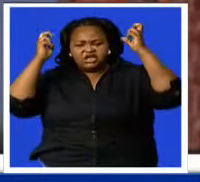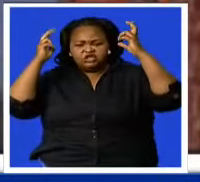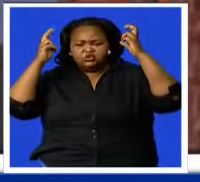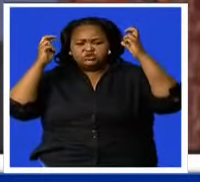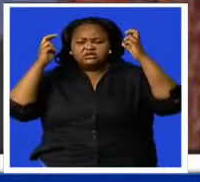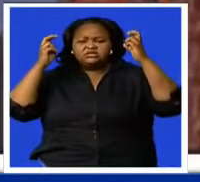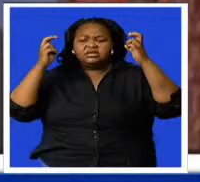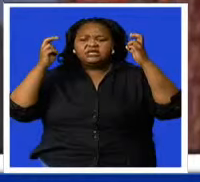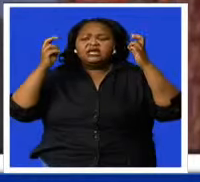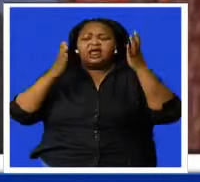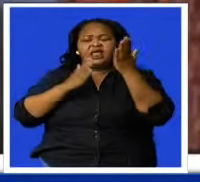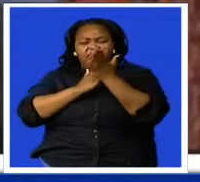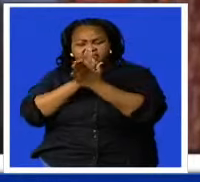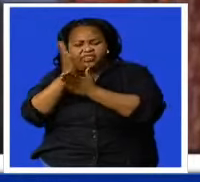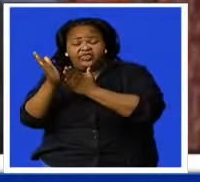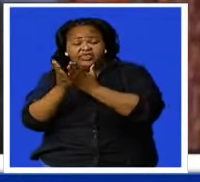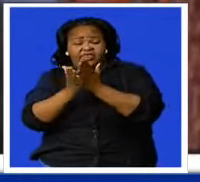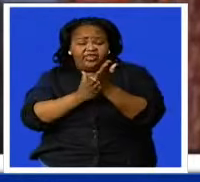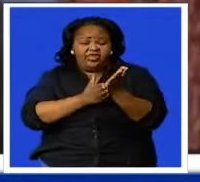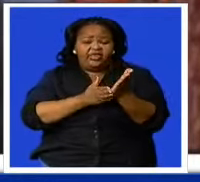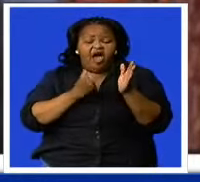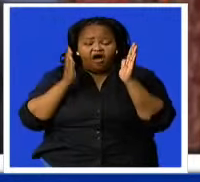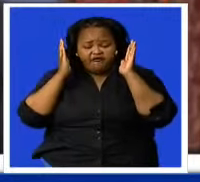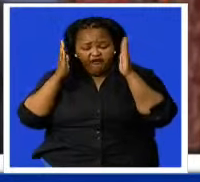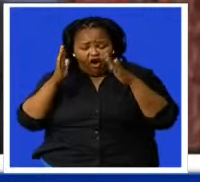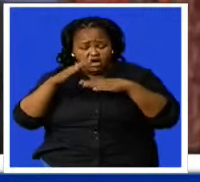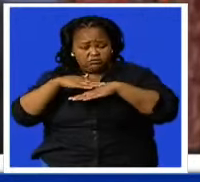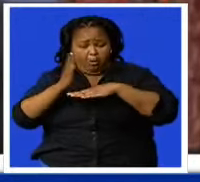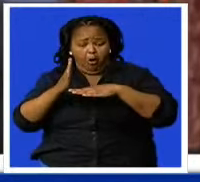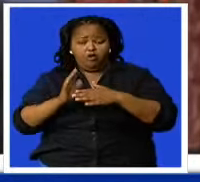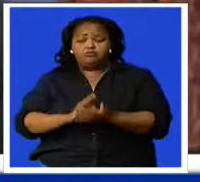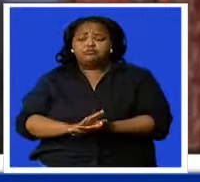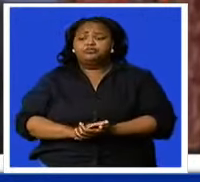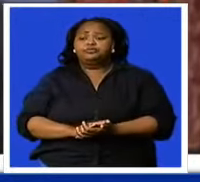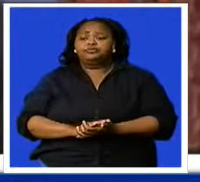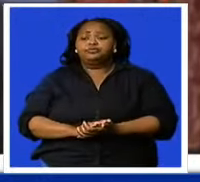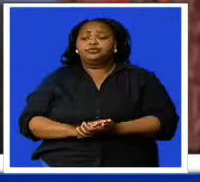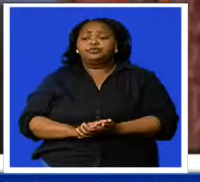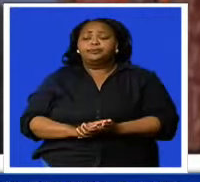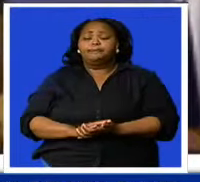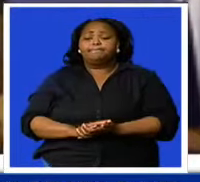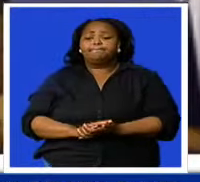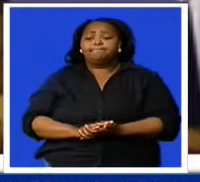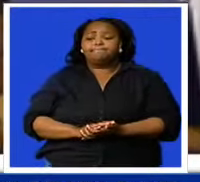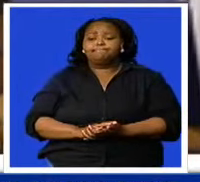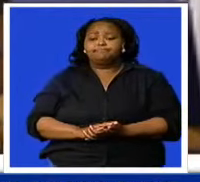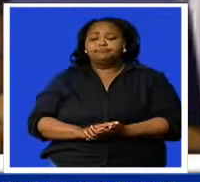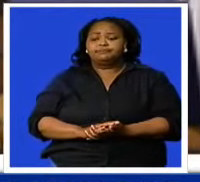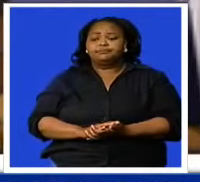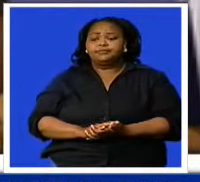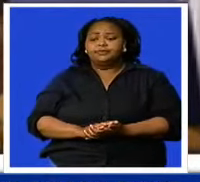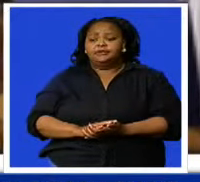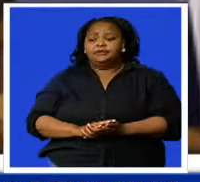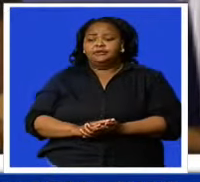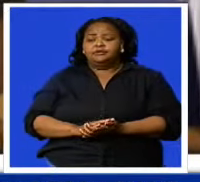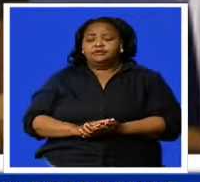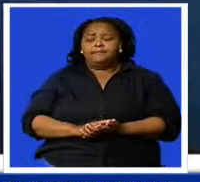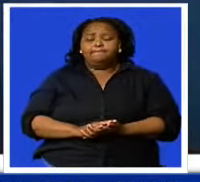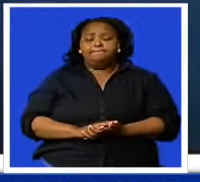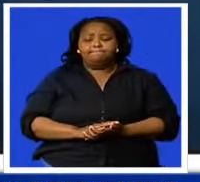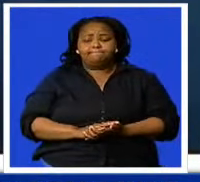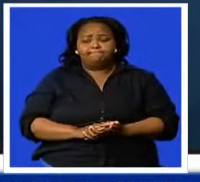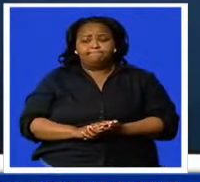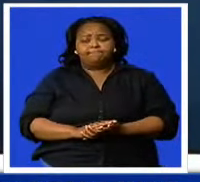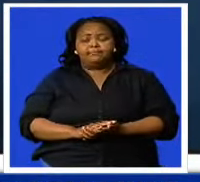vele tikhona in terms of nabe ngakusho ngesingisi bengathi the issues of efficiency. libandla lelawula kusebenza